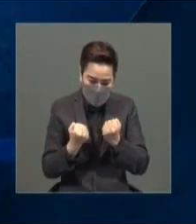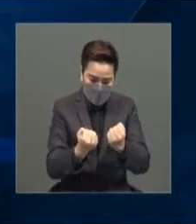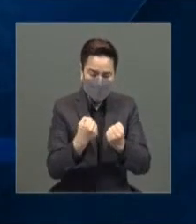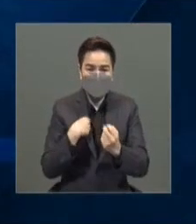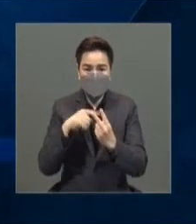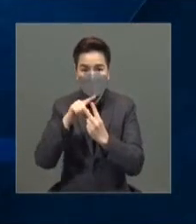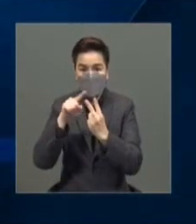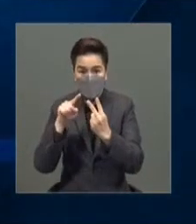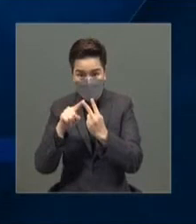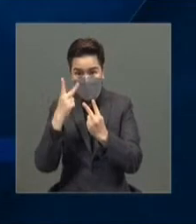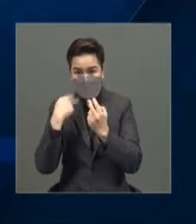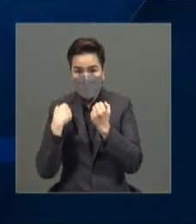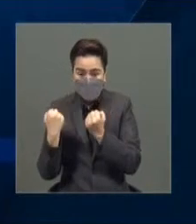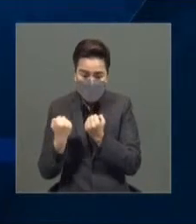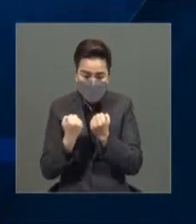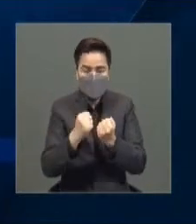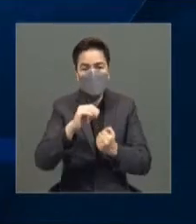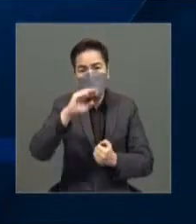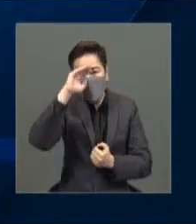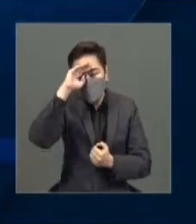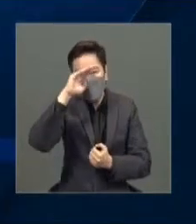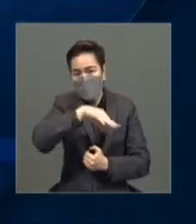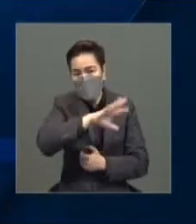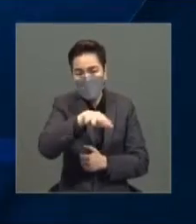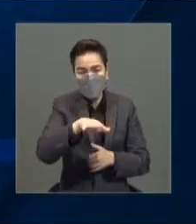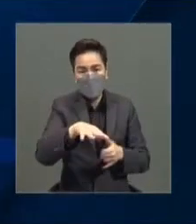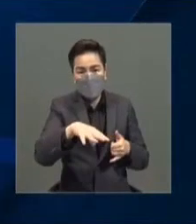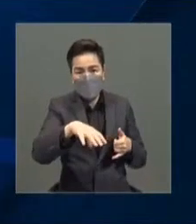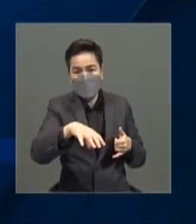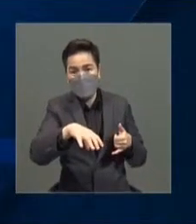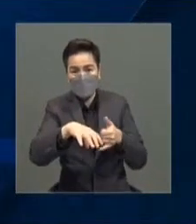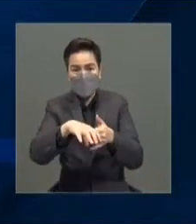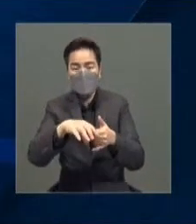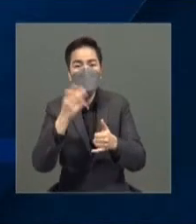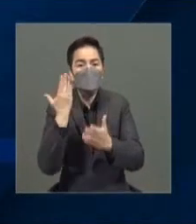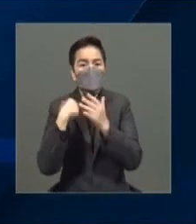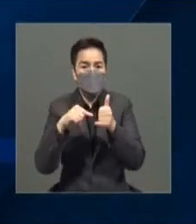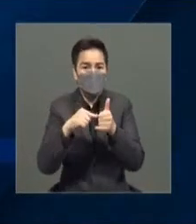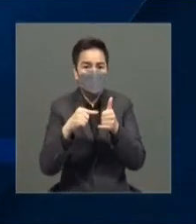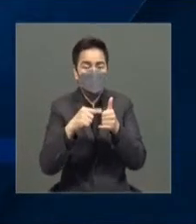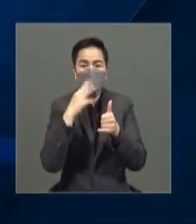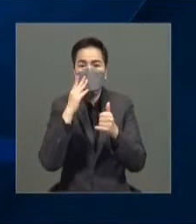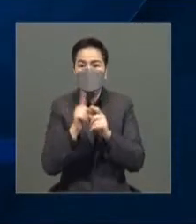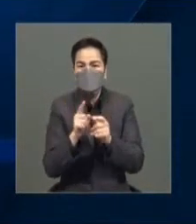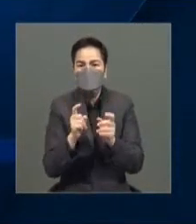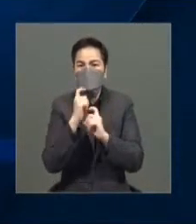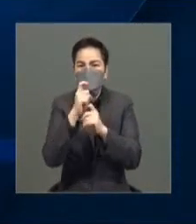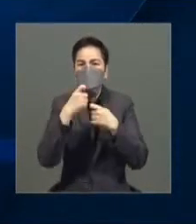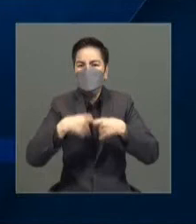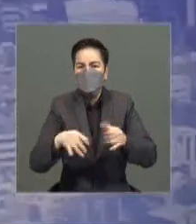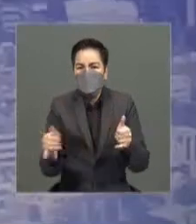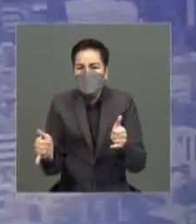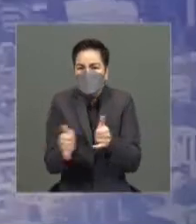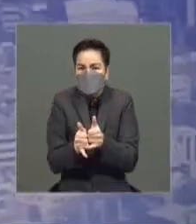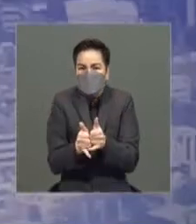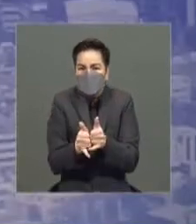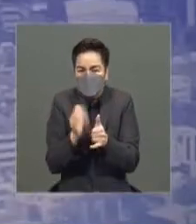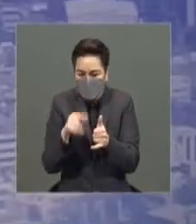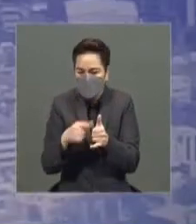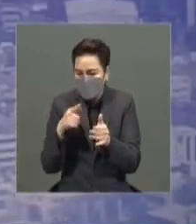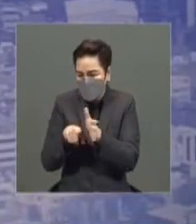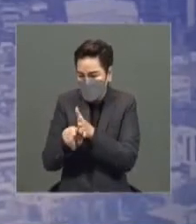2ส่วนด้วยกันถ้าผู้ป่วยที่ walk in เดินเข้ามาด้วยประวัติว่าสัมผัสเสี่ยงสูงกับผู้ติดเชื้อ